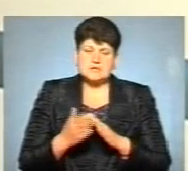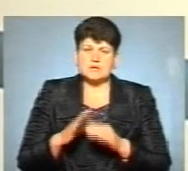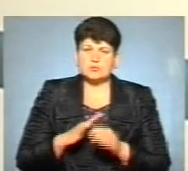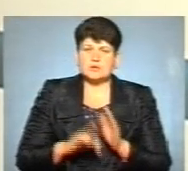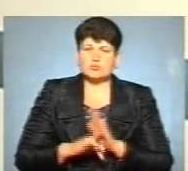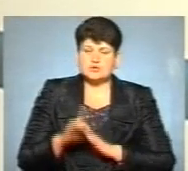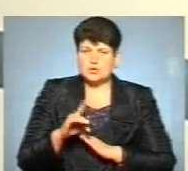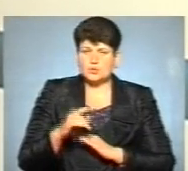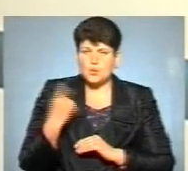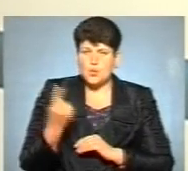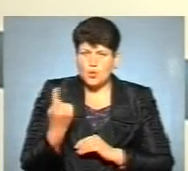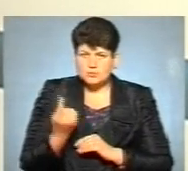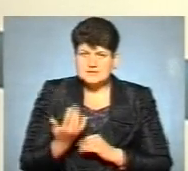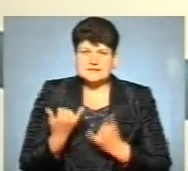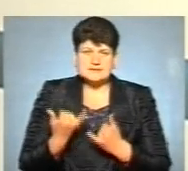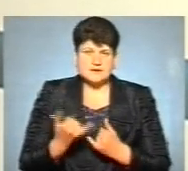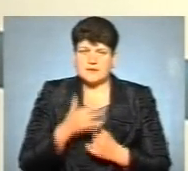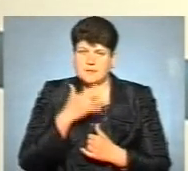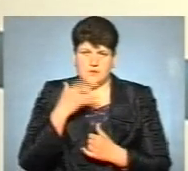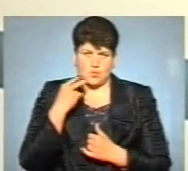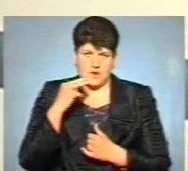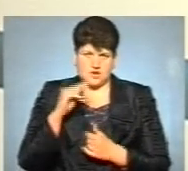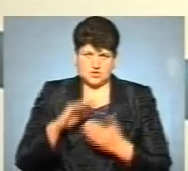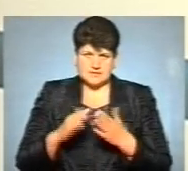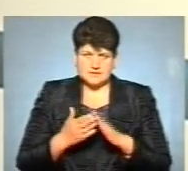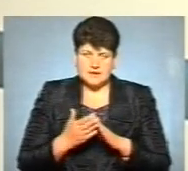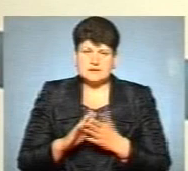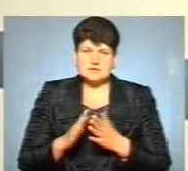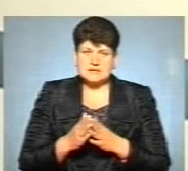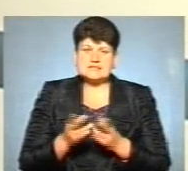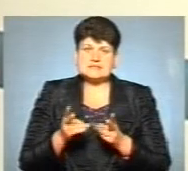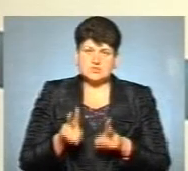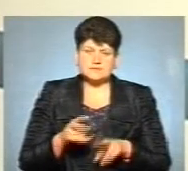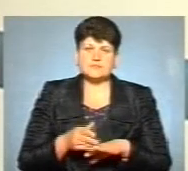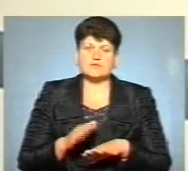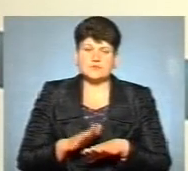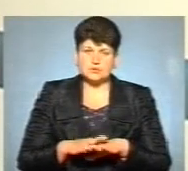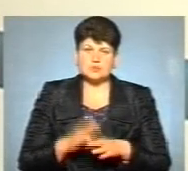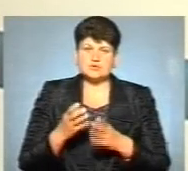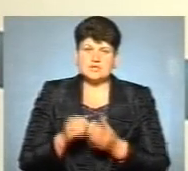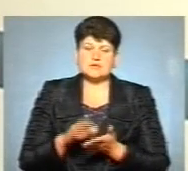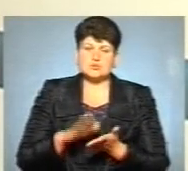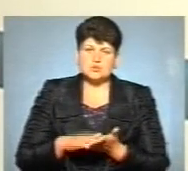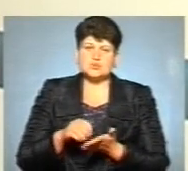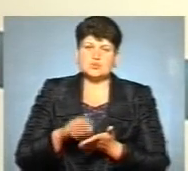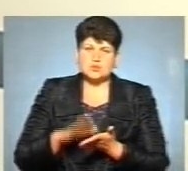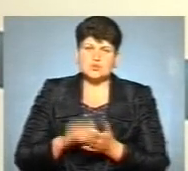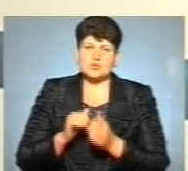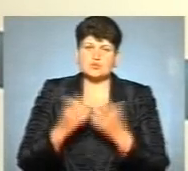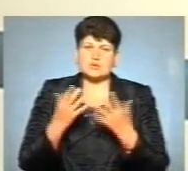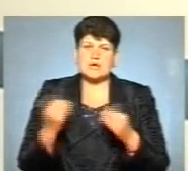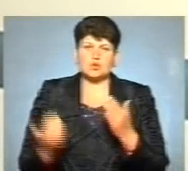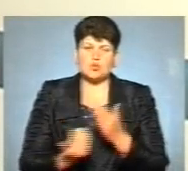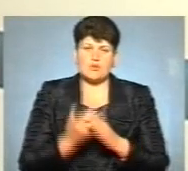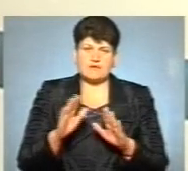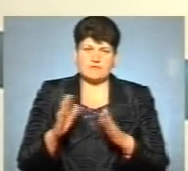початку пандемії, зараз ситуація набагато краща. Але ситуація залишається напруженою. Так як щодня реєструються нові випадки,